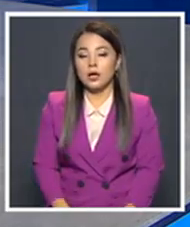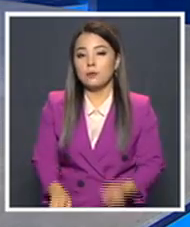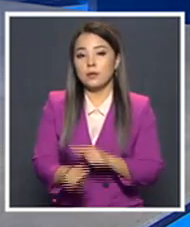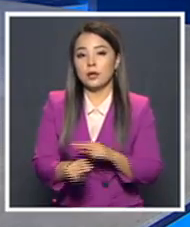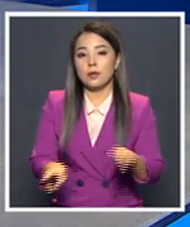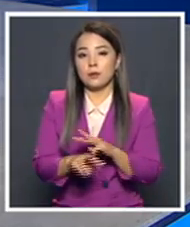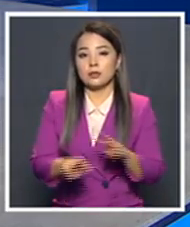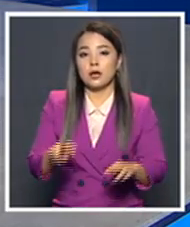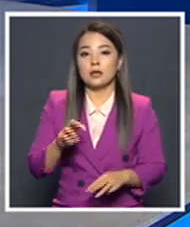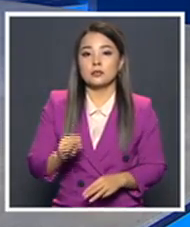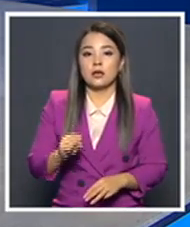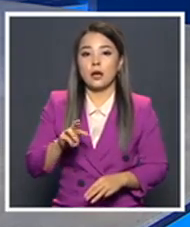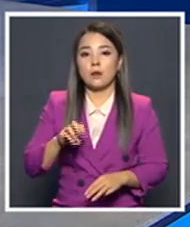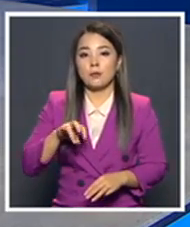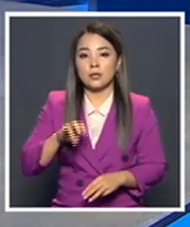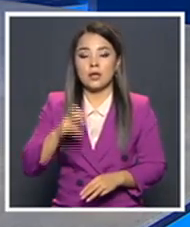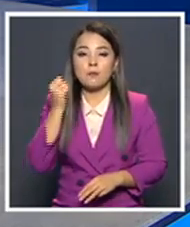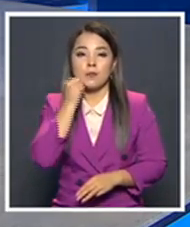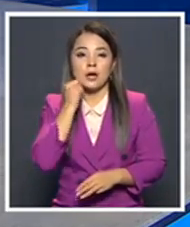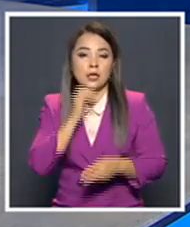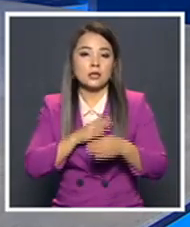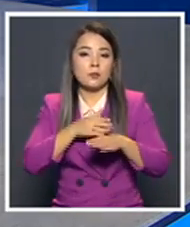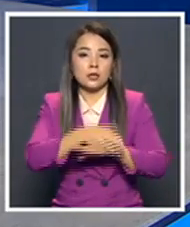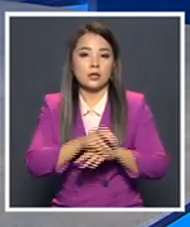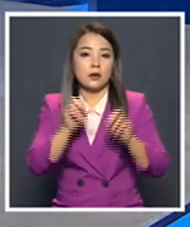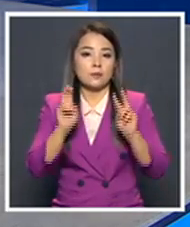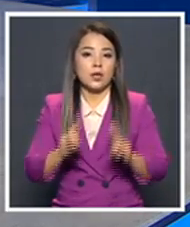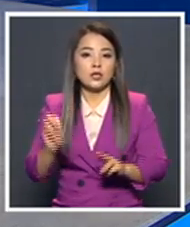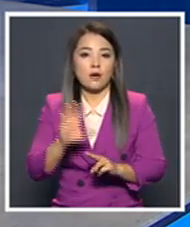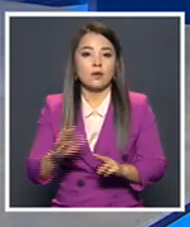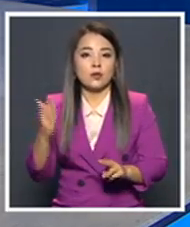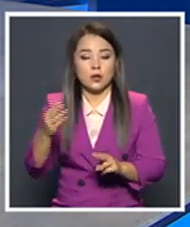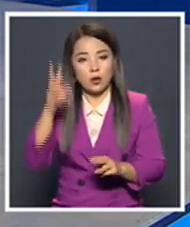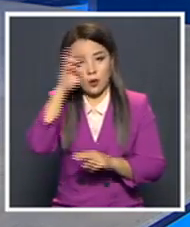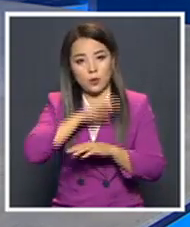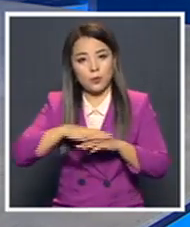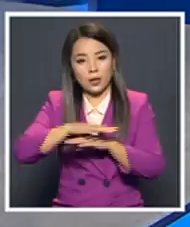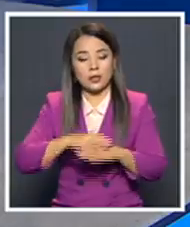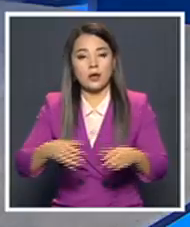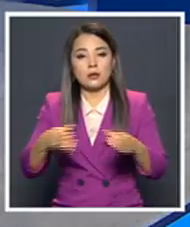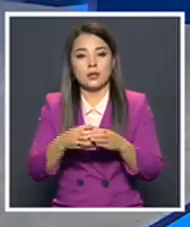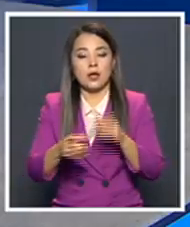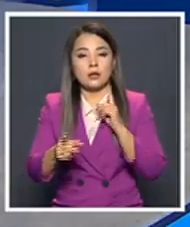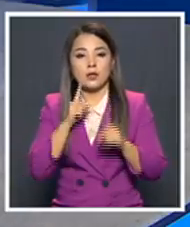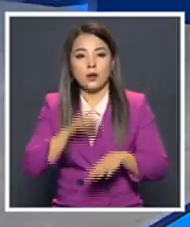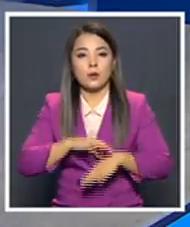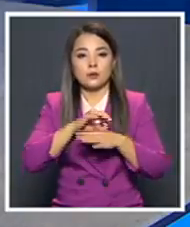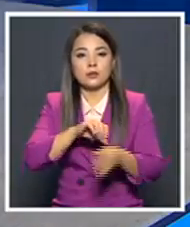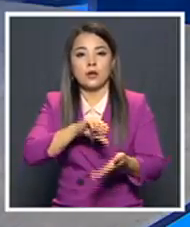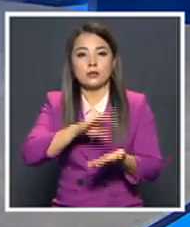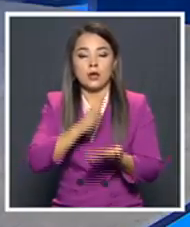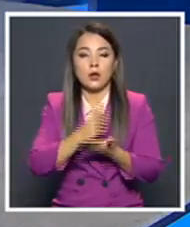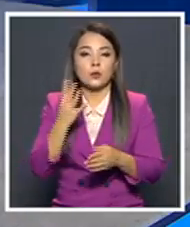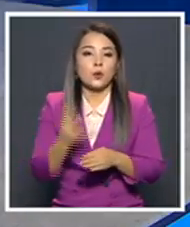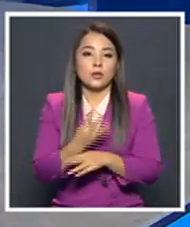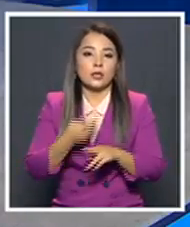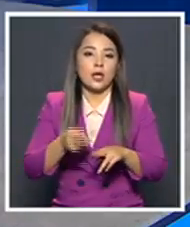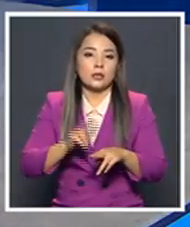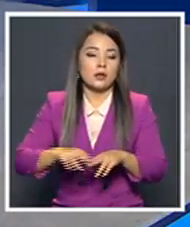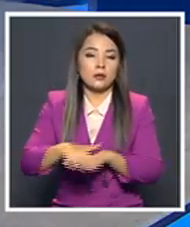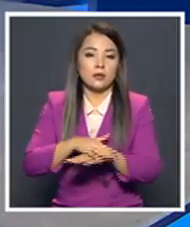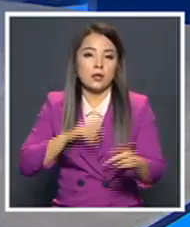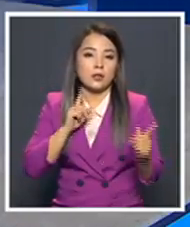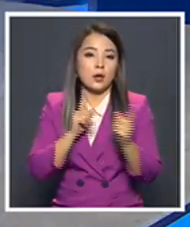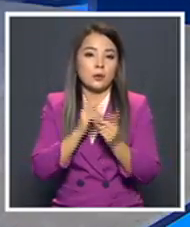Премьер-министр Асқар Мамин Мәскеуге сапар аясында Еуразиялық үкіметаралық кеңестің отырысына да қатысты. Төртінші кездесуде түйткілді мәселелер